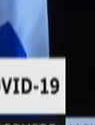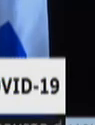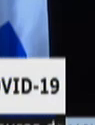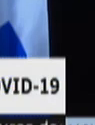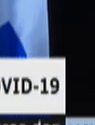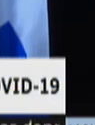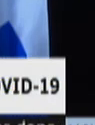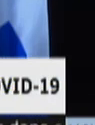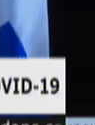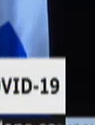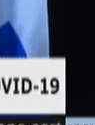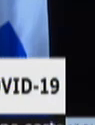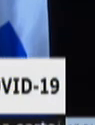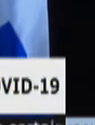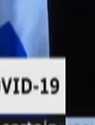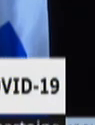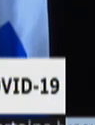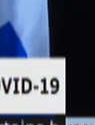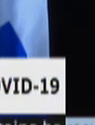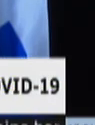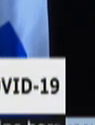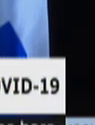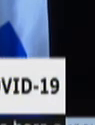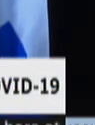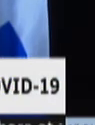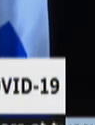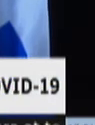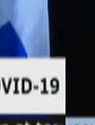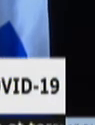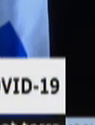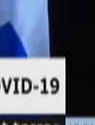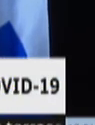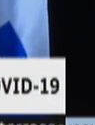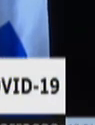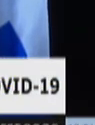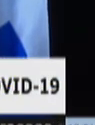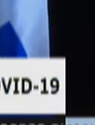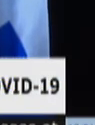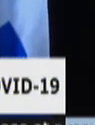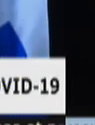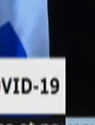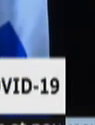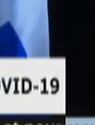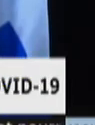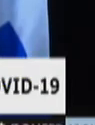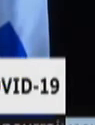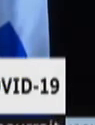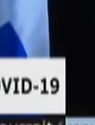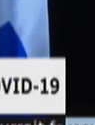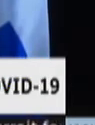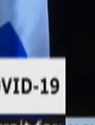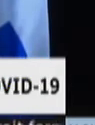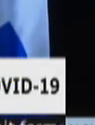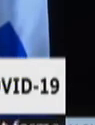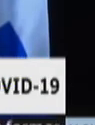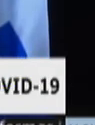consignes. Avec la CNESST, pour voir ce que nous pouvons faire du côté des amendes aux